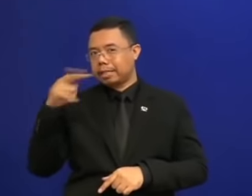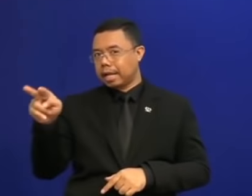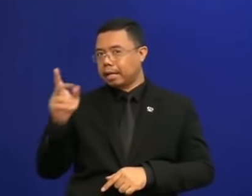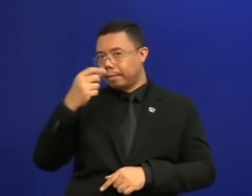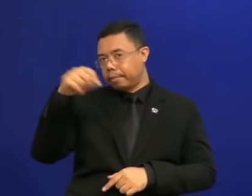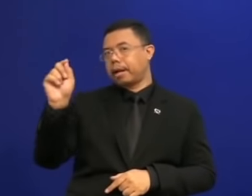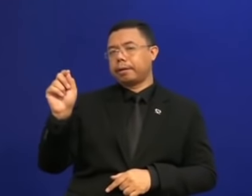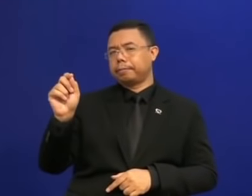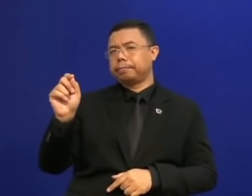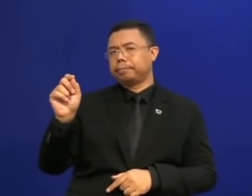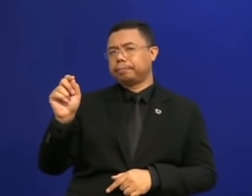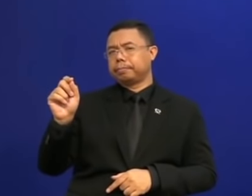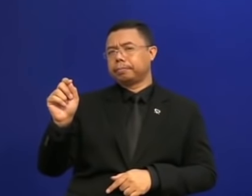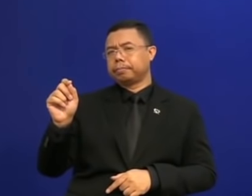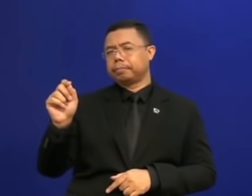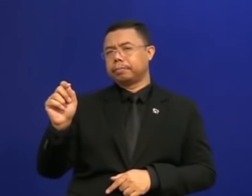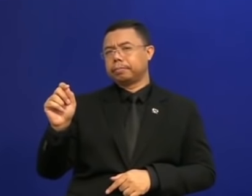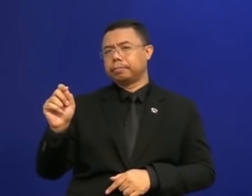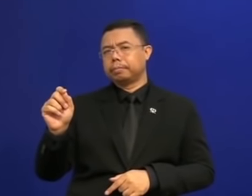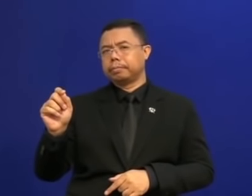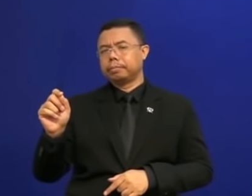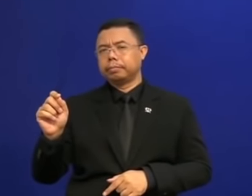yang benar. Ya.